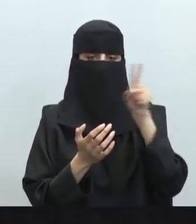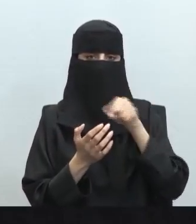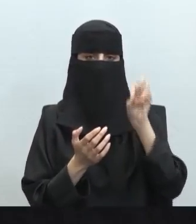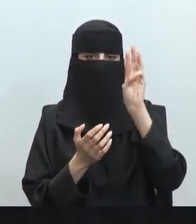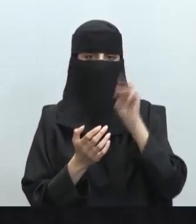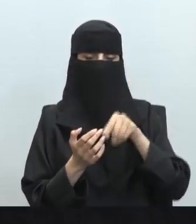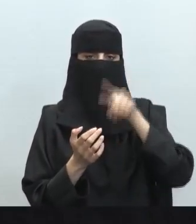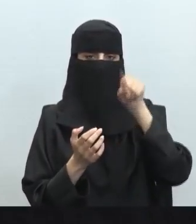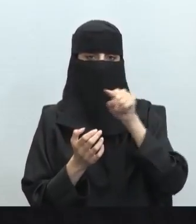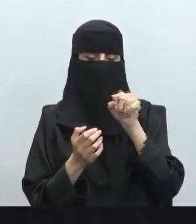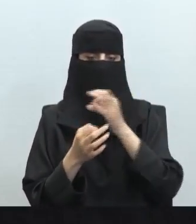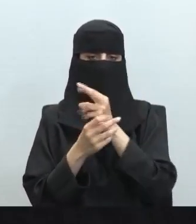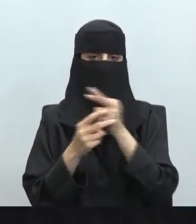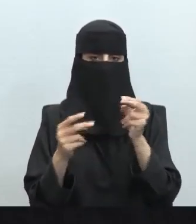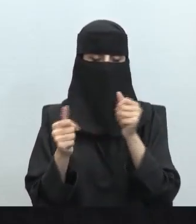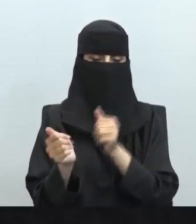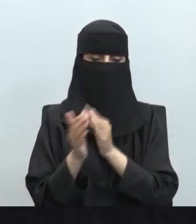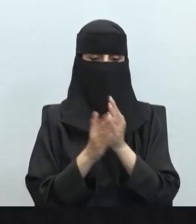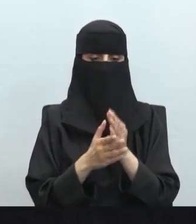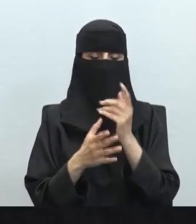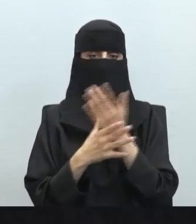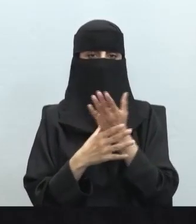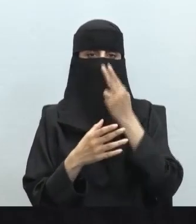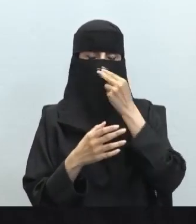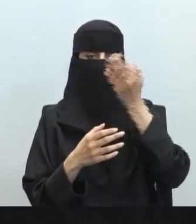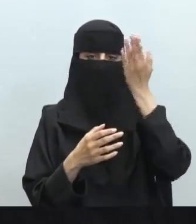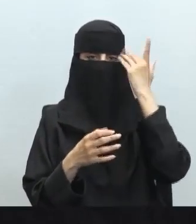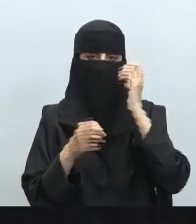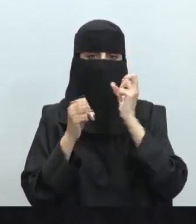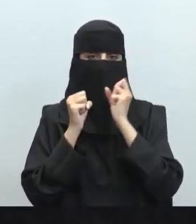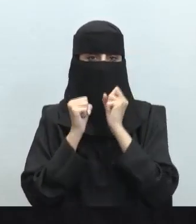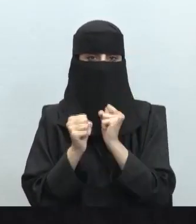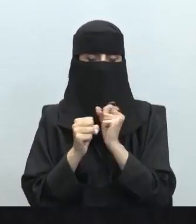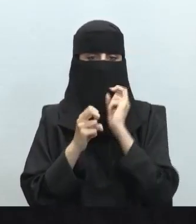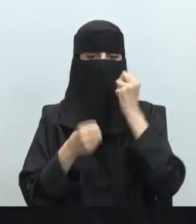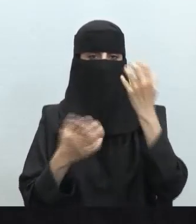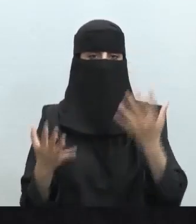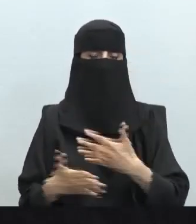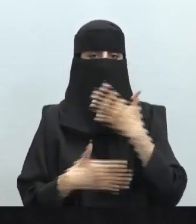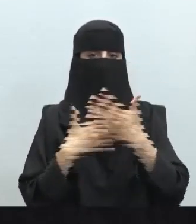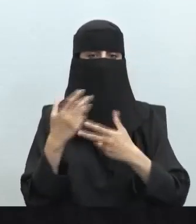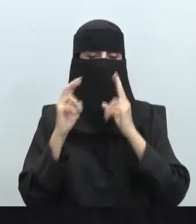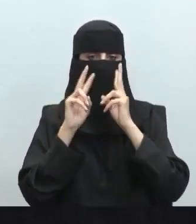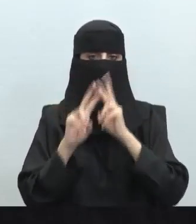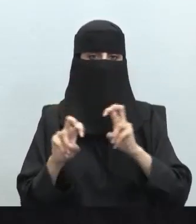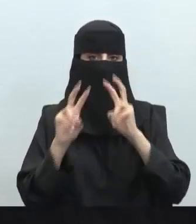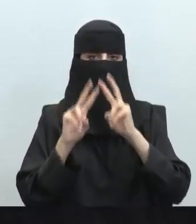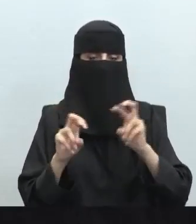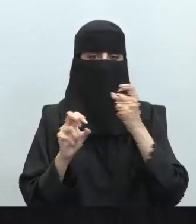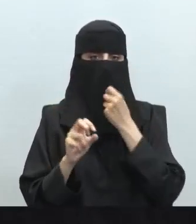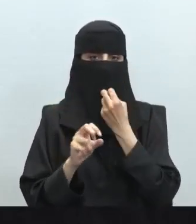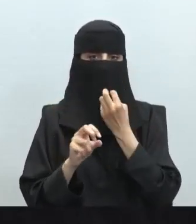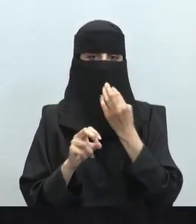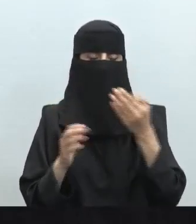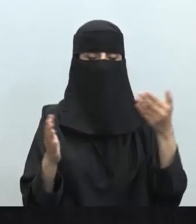كان يصعب على العلماء تحديد هذا الامر لذلك كان هنالك جهود كان هنالك دراسات كان هنالك ابحاث استغرقت عده سنوات